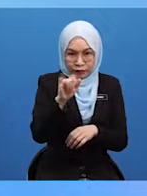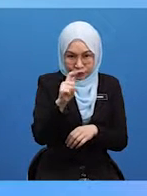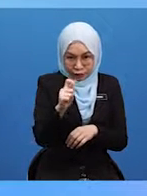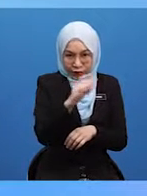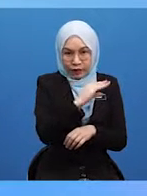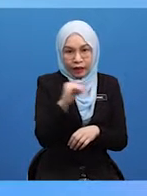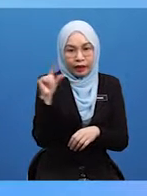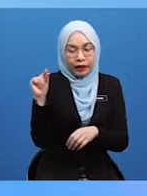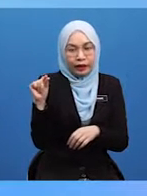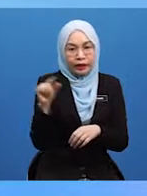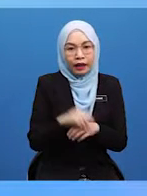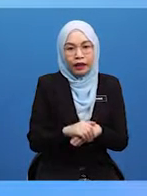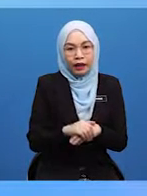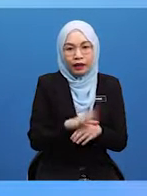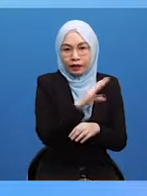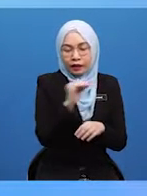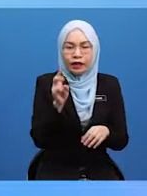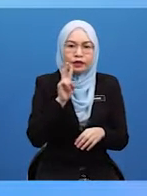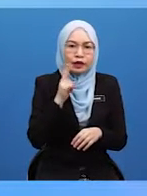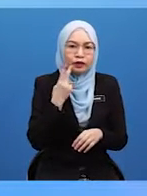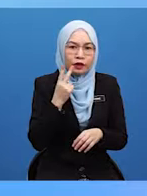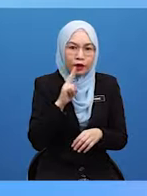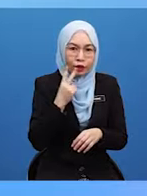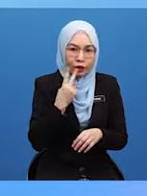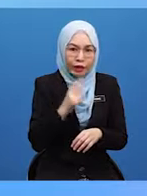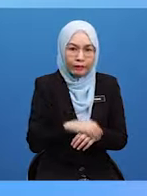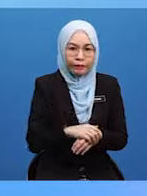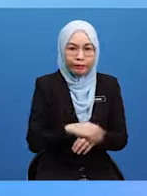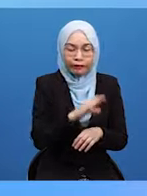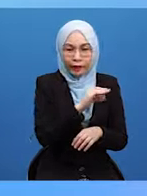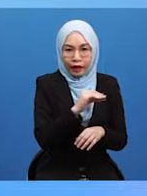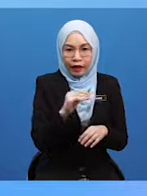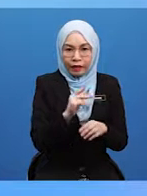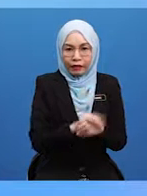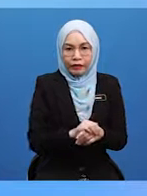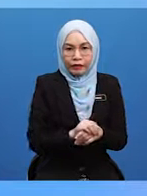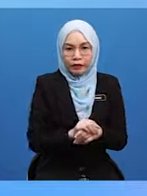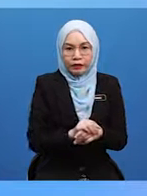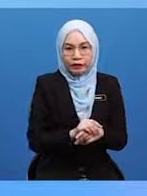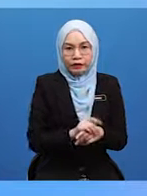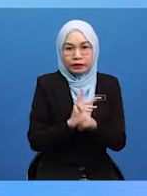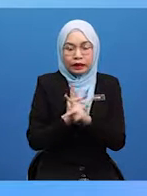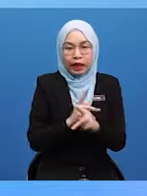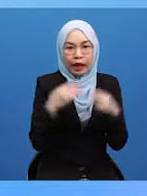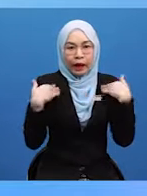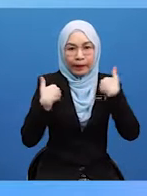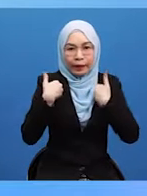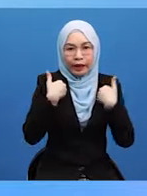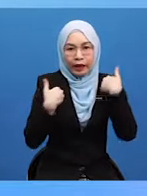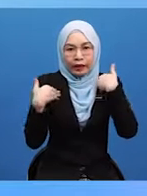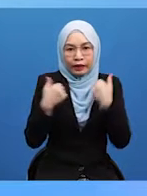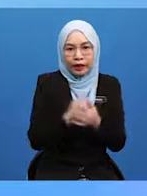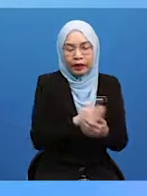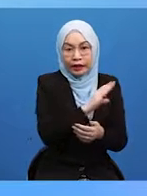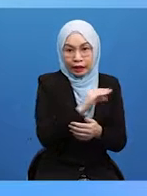sayur-sayuran. Penternakan pula melibatkan penternakan ikan air tawar,